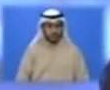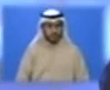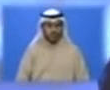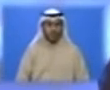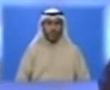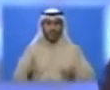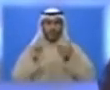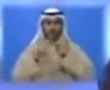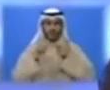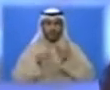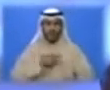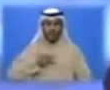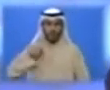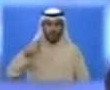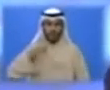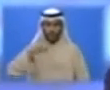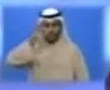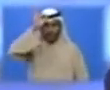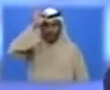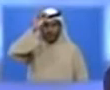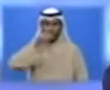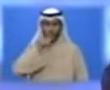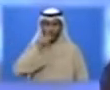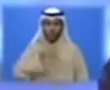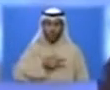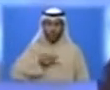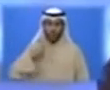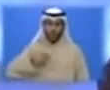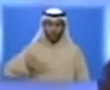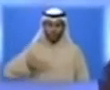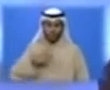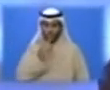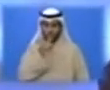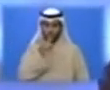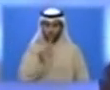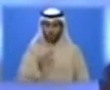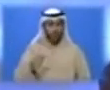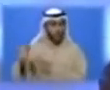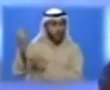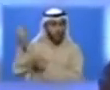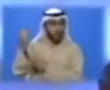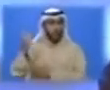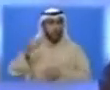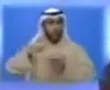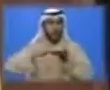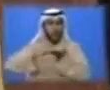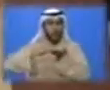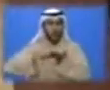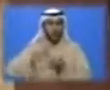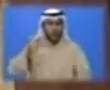أكد نائب رئيس مجلس الوزراء ووزير الداخلية الشيخ محمد الخالد الحمد الصباح أن قوة الوطن